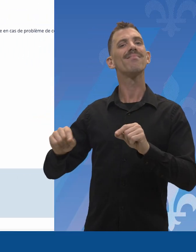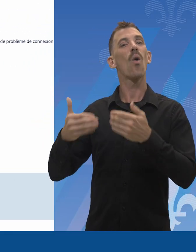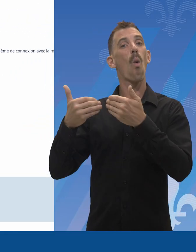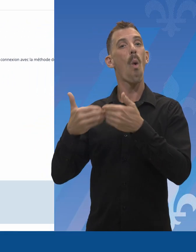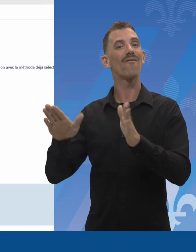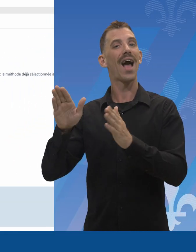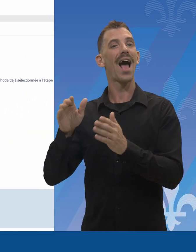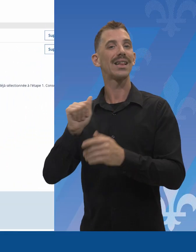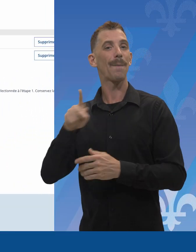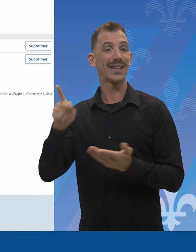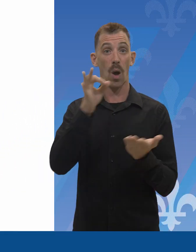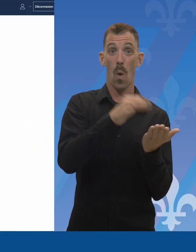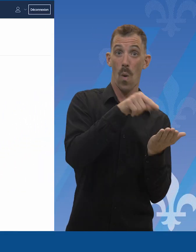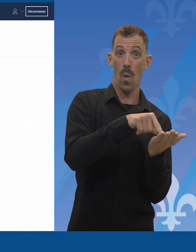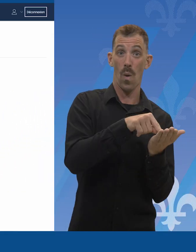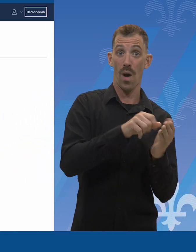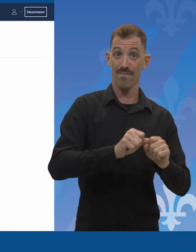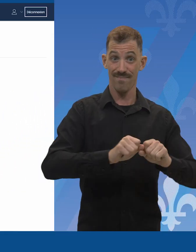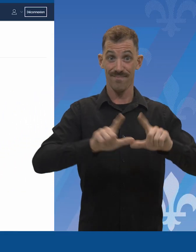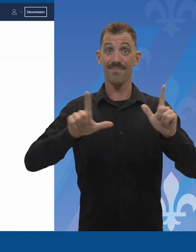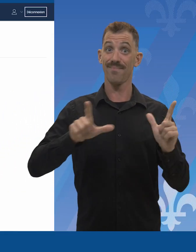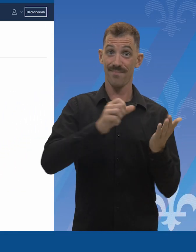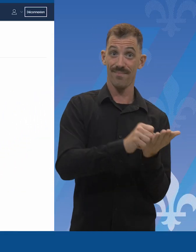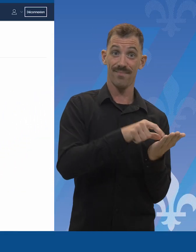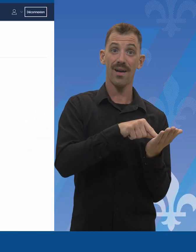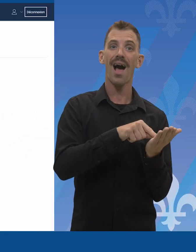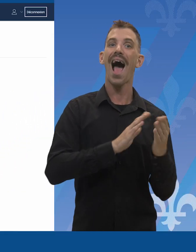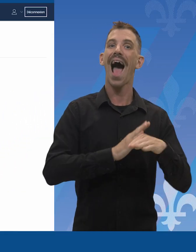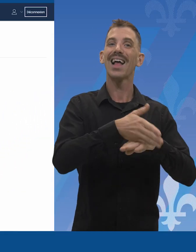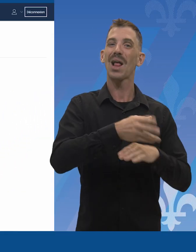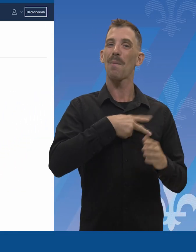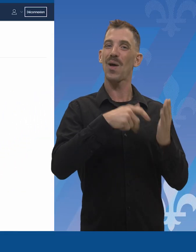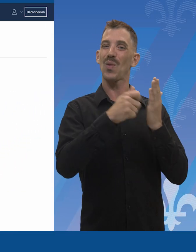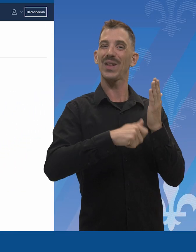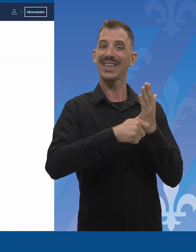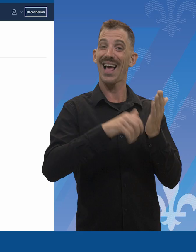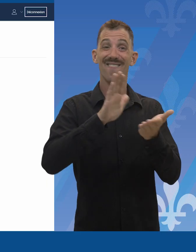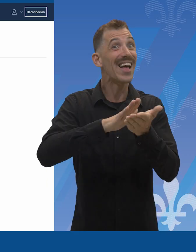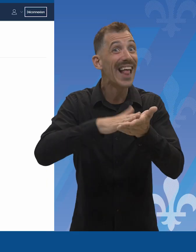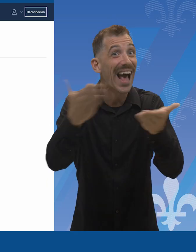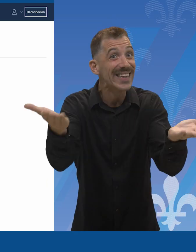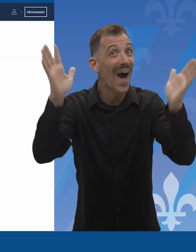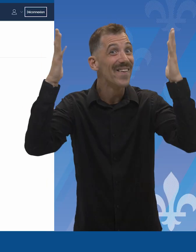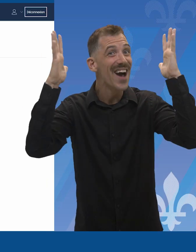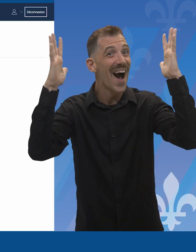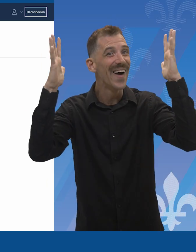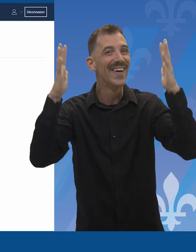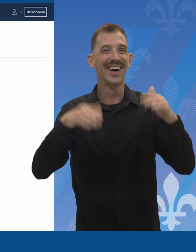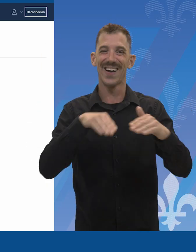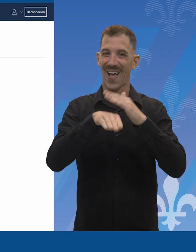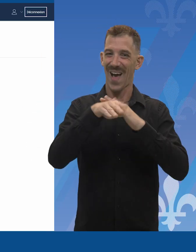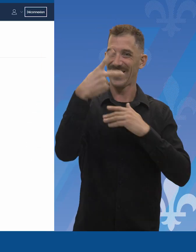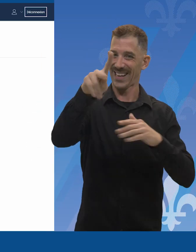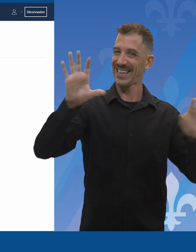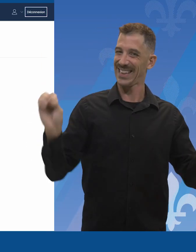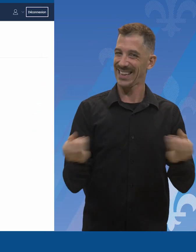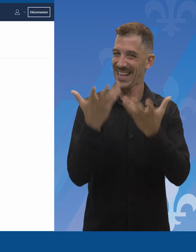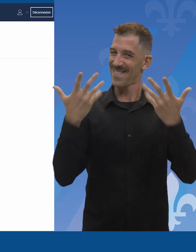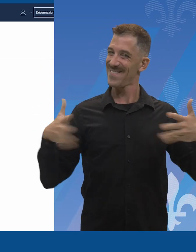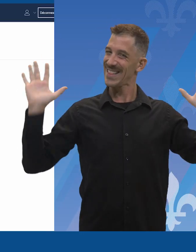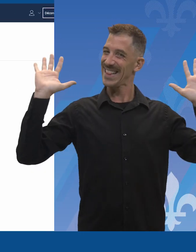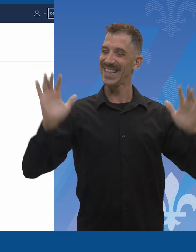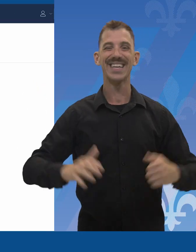sur « Ouvrir l'application », vous accédez enfin à Mon dossier. Félicitations, la création de votre compte est maintenant